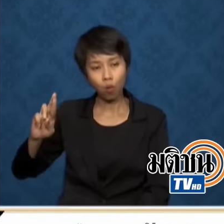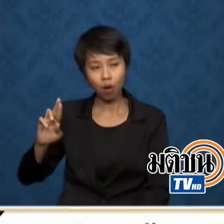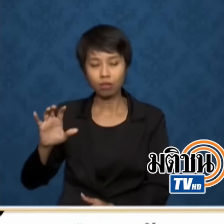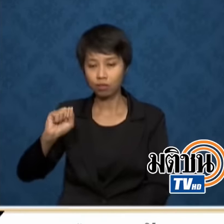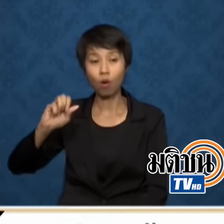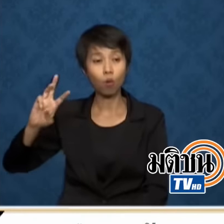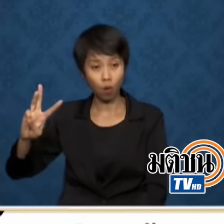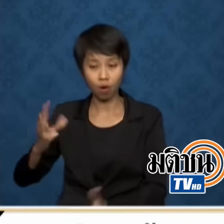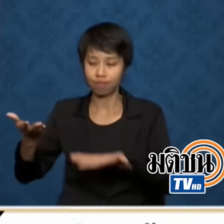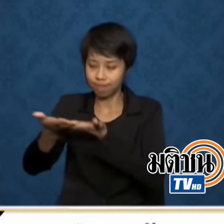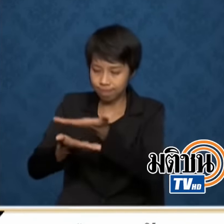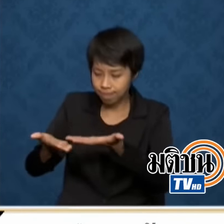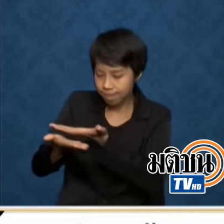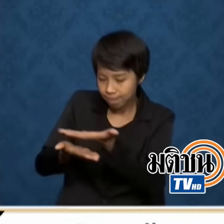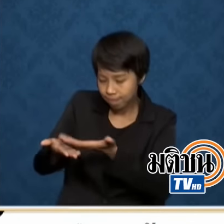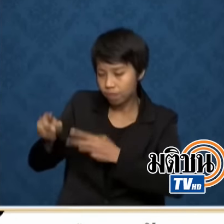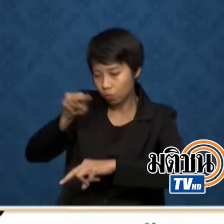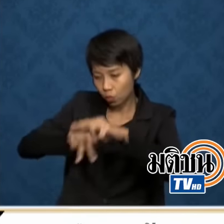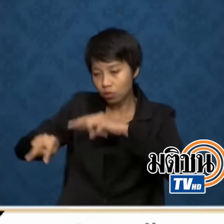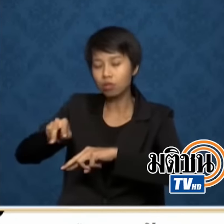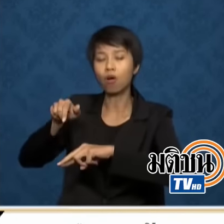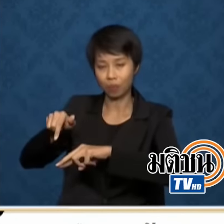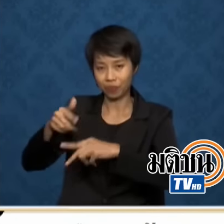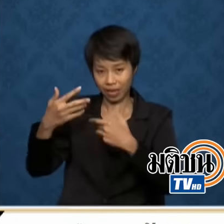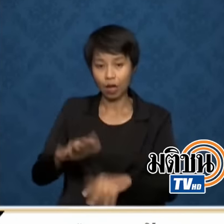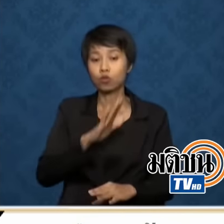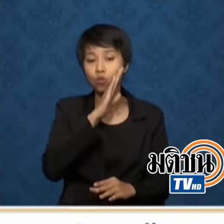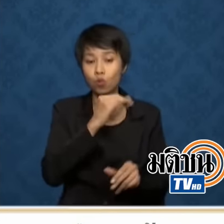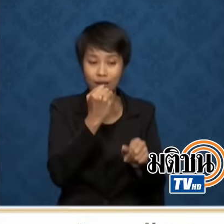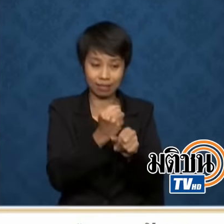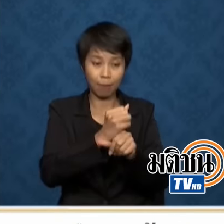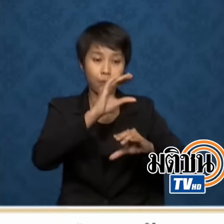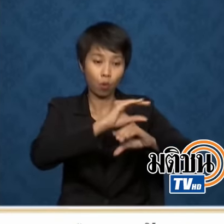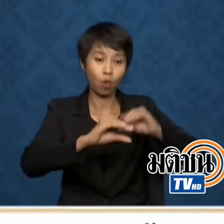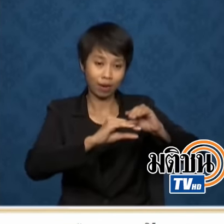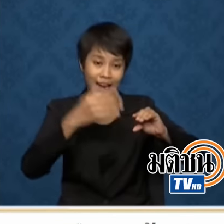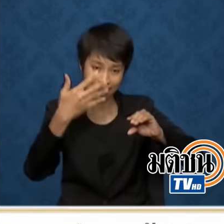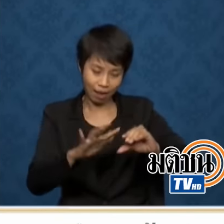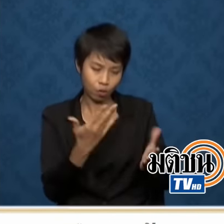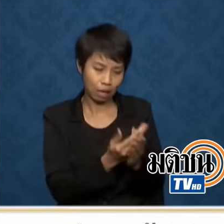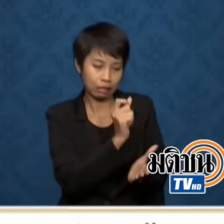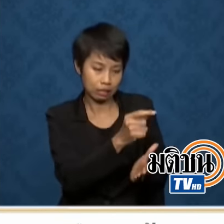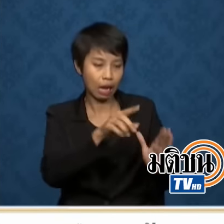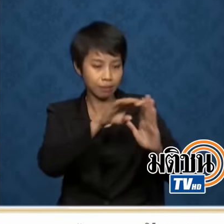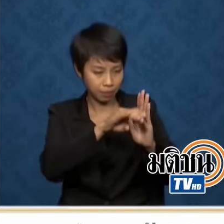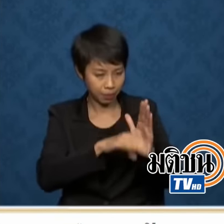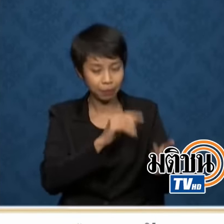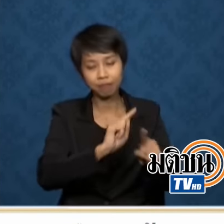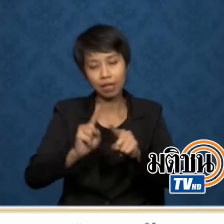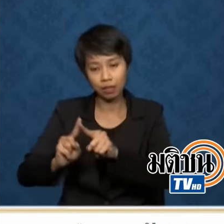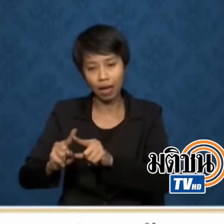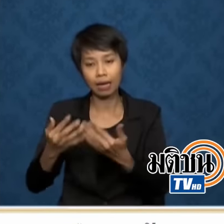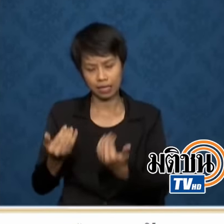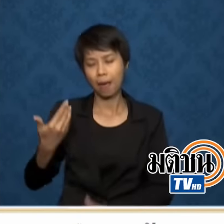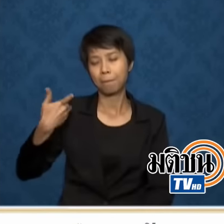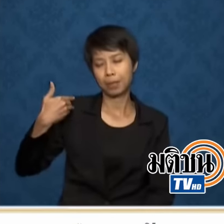ะครับและกลไกในการติดตามกำกับการใช้จ่ายงบประมาณไม่ว่าจะเป็นหน่วยงานเช่นปปช.ปปช.ปปท.หรือว่าส